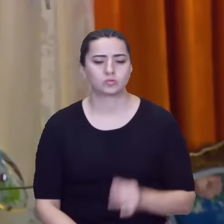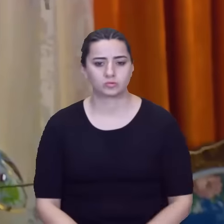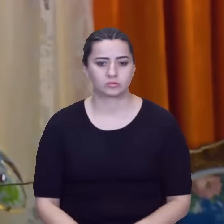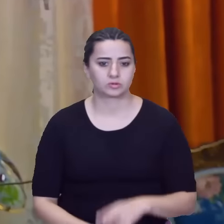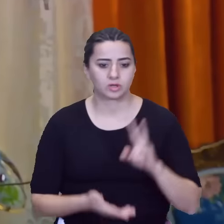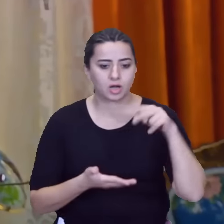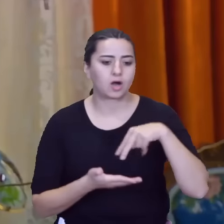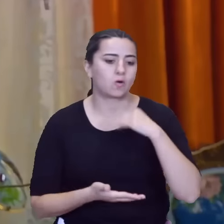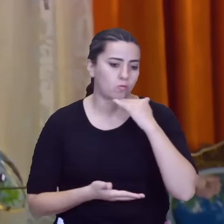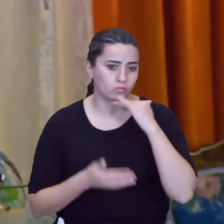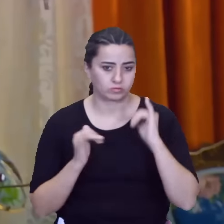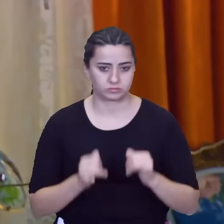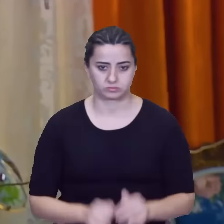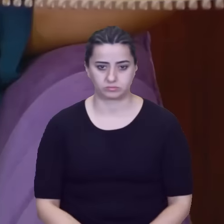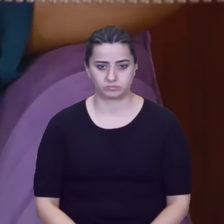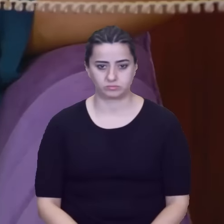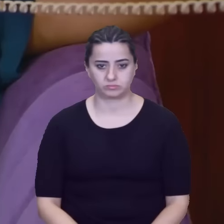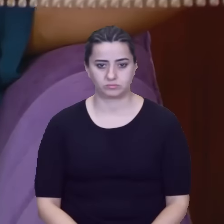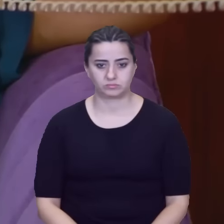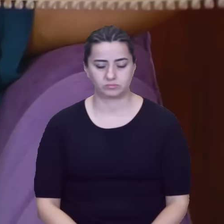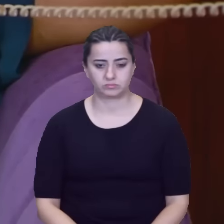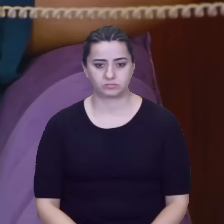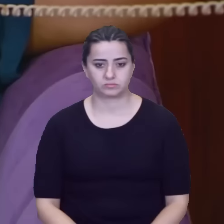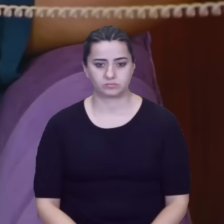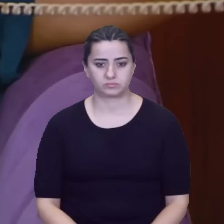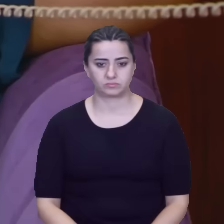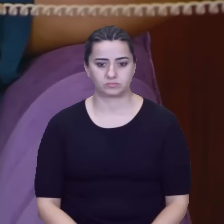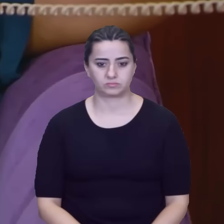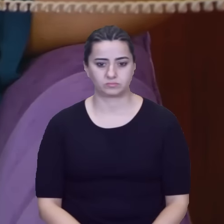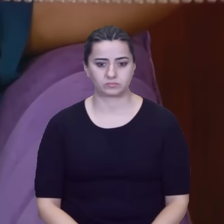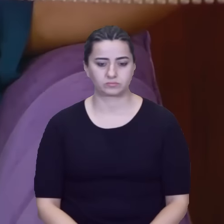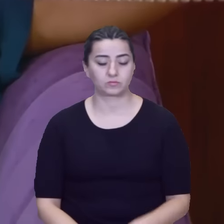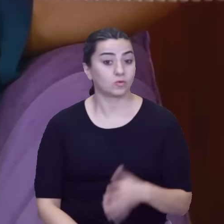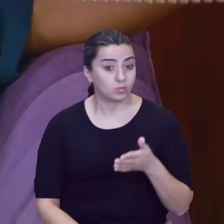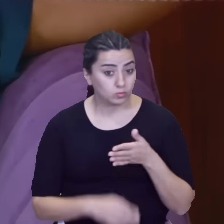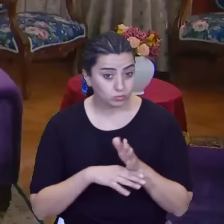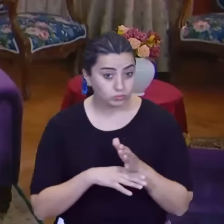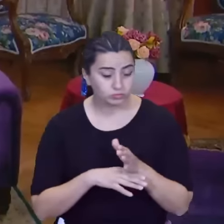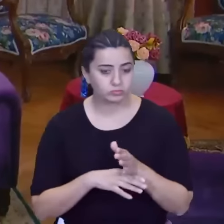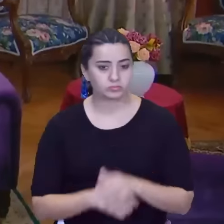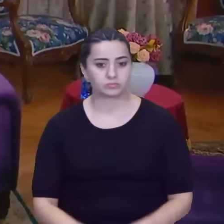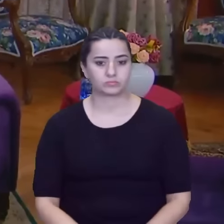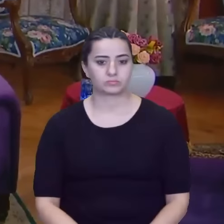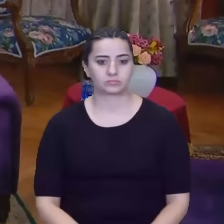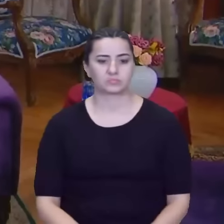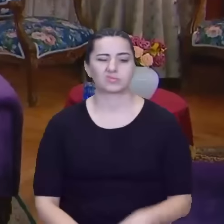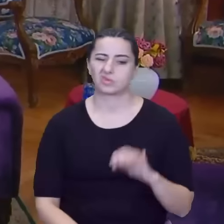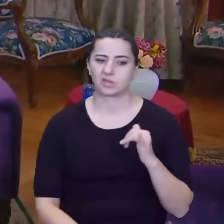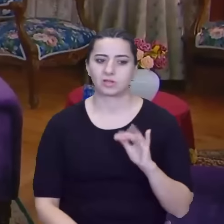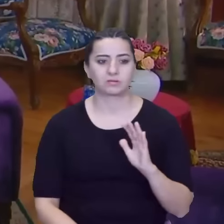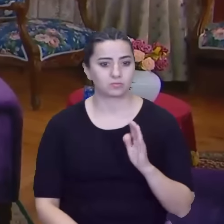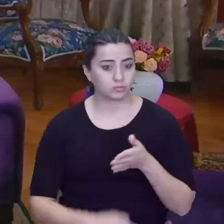Yani yerimden kalkamıyorum, o derece yani. He. Hadi canım. Dalga